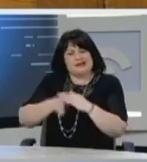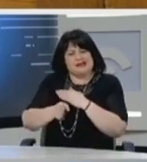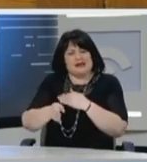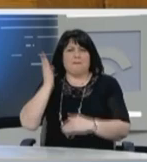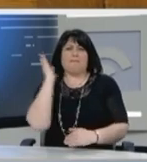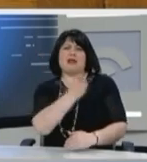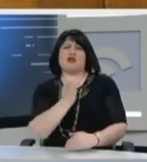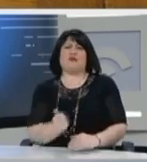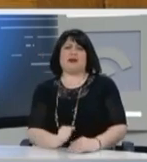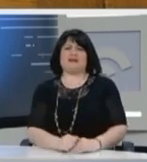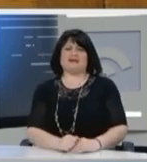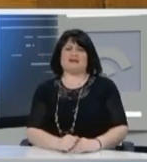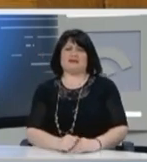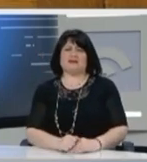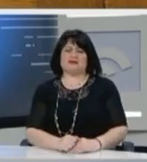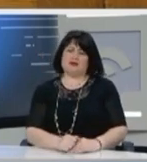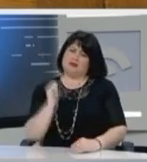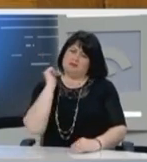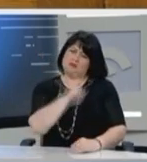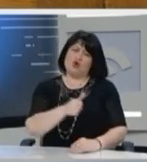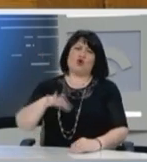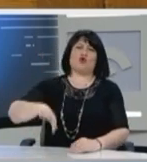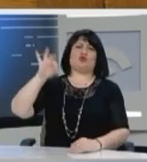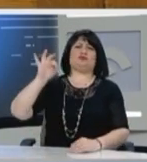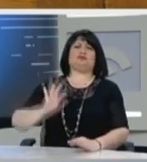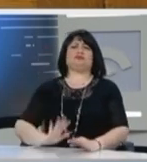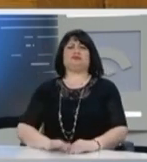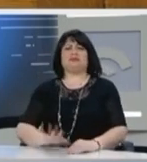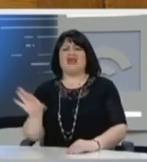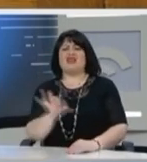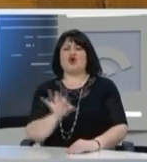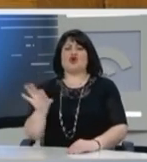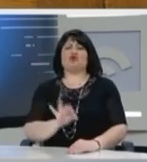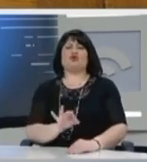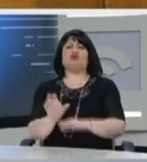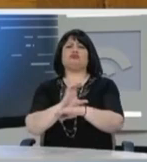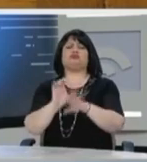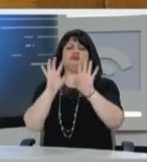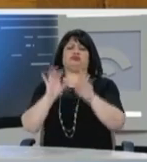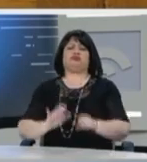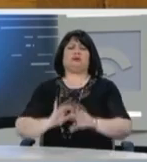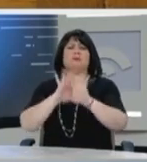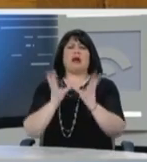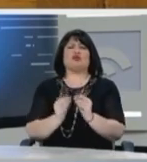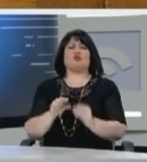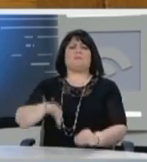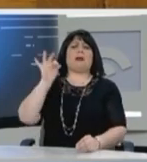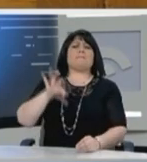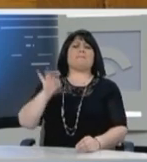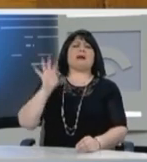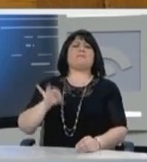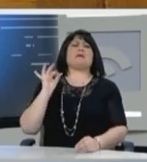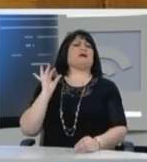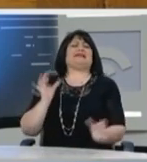ζήτησα να γίνεται με τυφλό σύστημα ο διορισμός στην Ελλάδα εφ' εξής, σε όλους και για εδώ μέσα και για παντού. Με